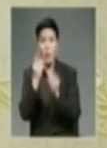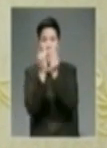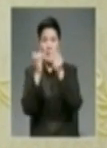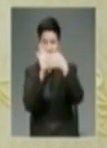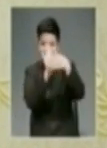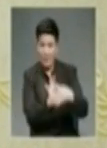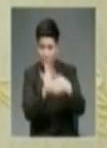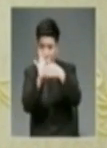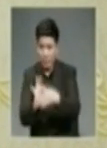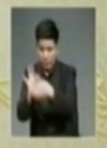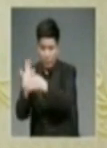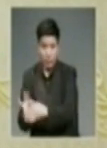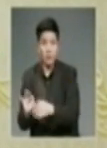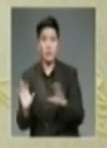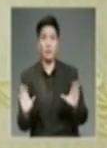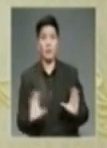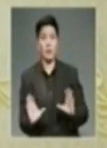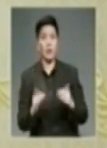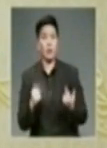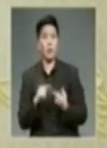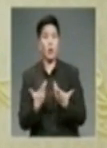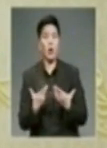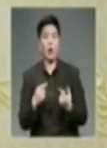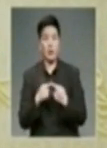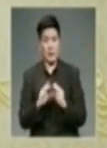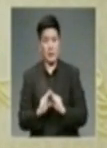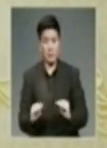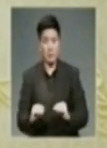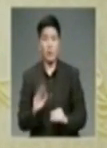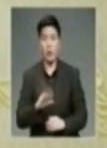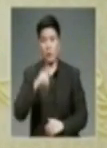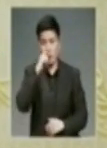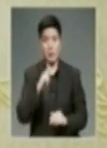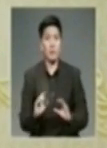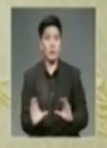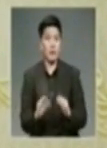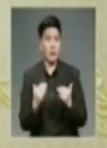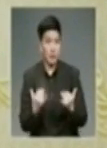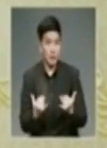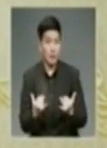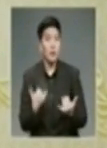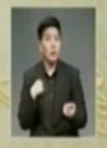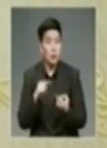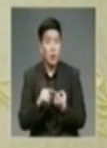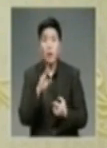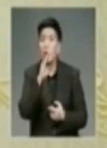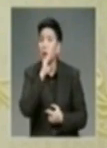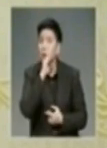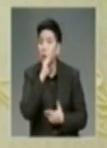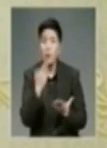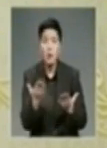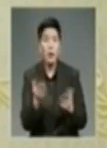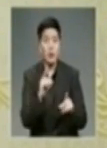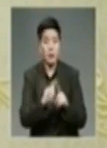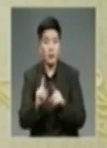พันกับเรื่องของการอะไรล่ะการสร้างความไม่สงบเรียบร้อยของบ้านของเมืองนะเพราะนั้นถ้ามีเหตุใดๆก็ตาม